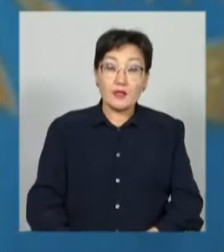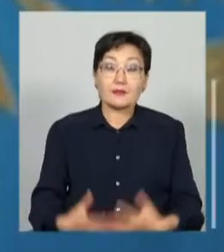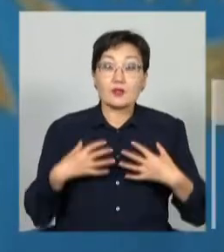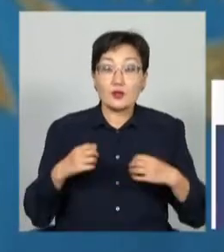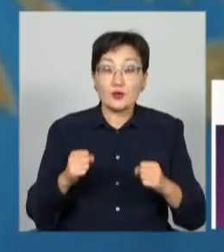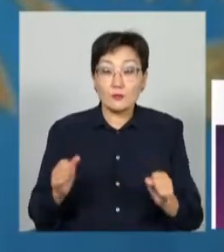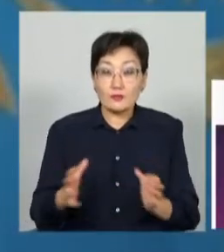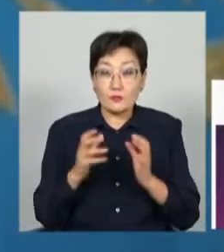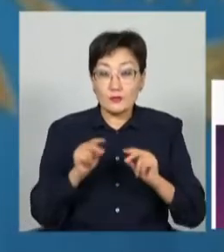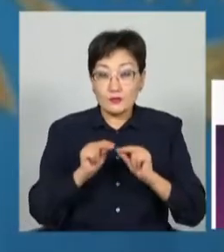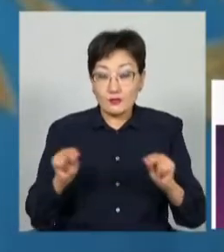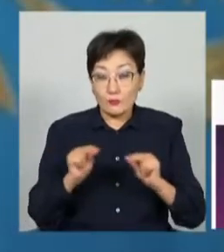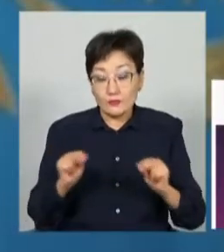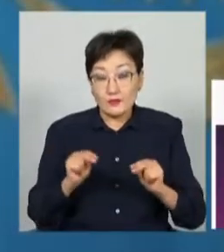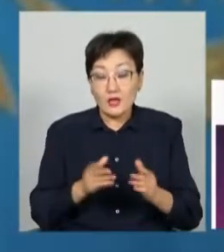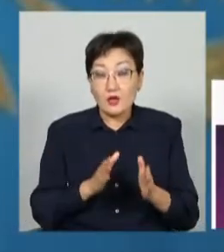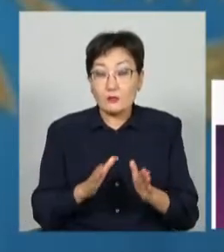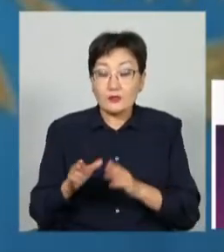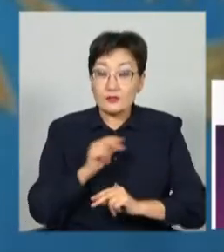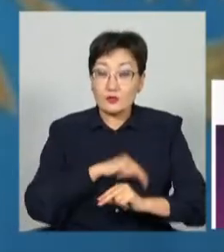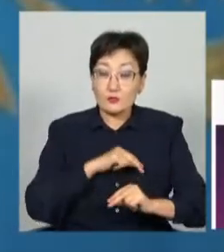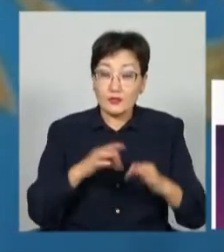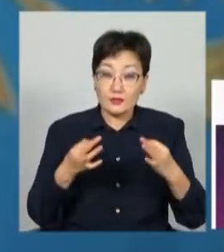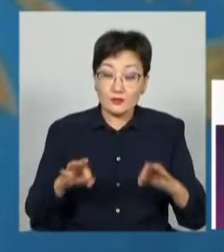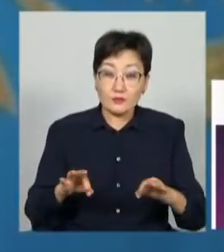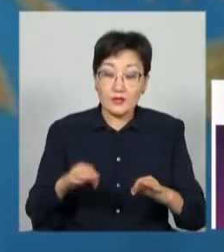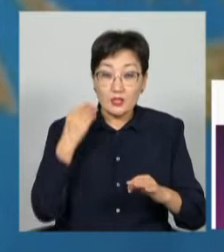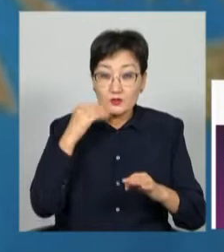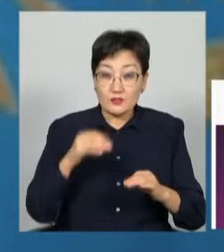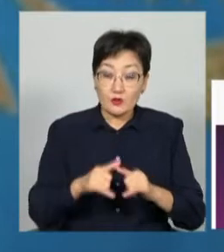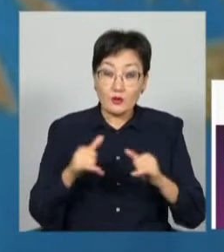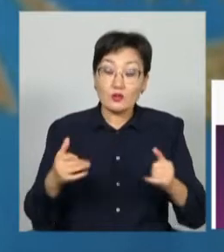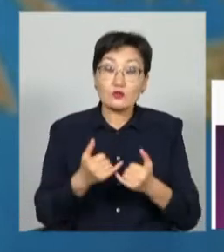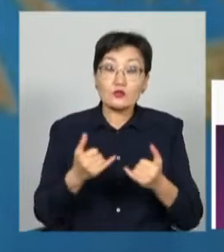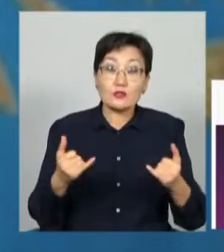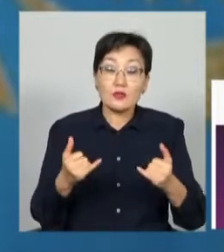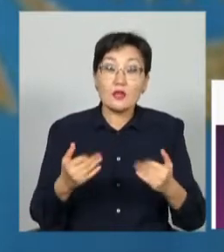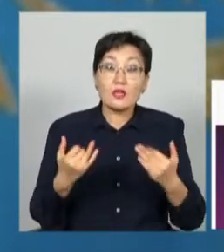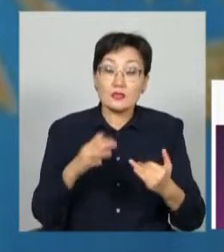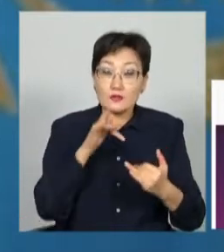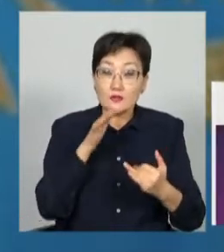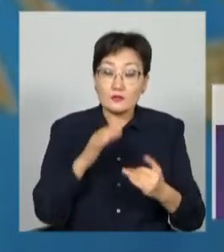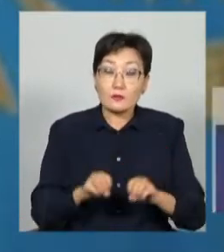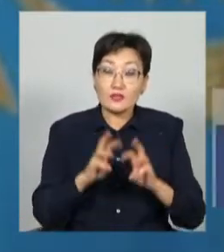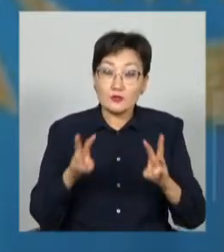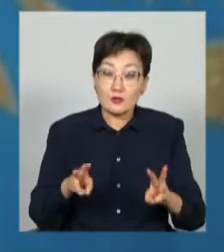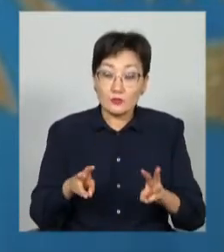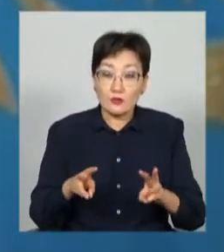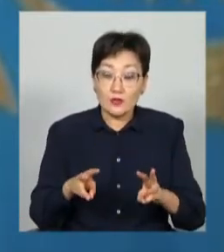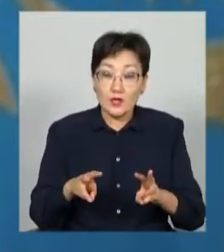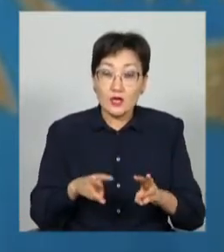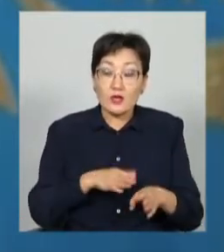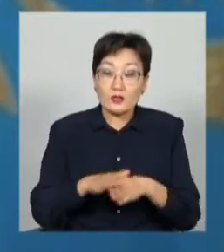Денсаулық сақтау және білім беру жүйелері қызметтерінің қол жетімділігі мен сапасын арттыру үшін қазіргі заманғы инфрақұрылым құрылатын